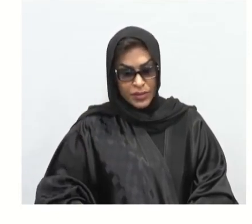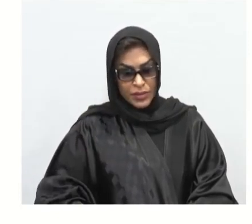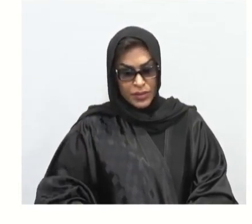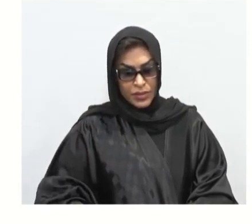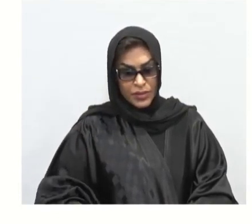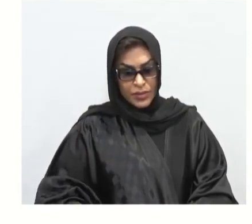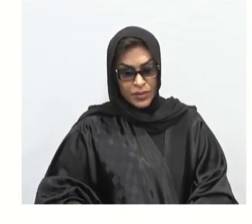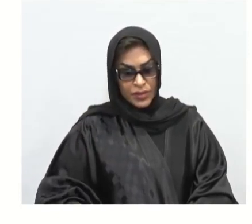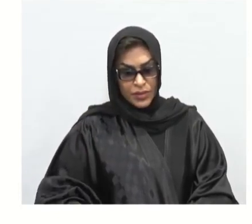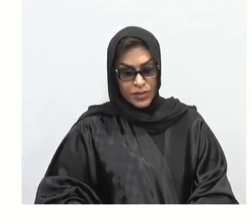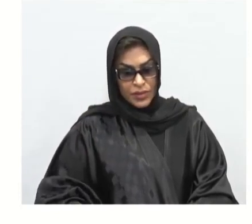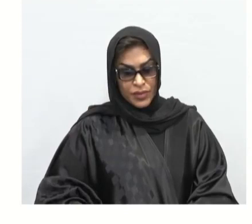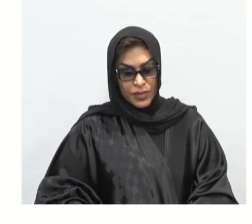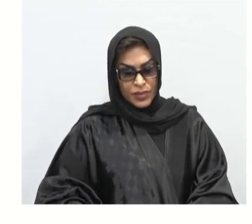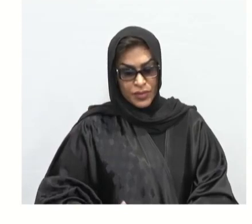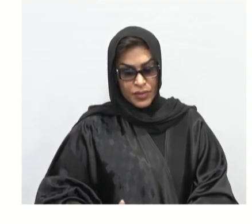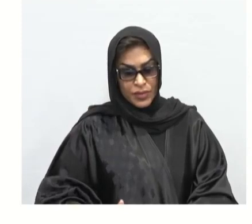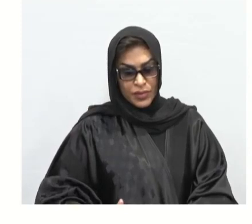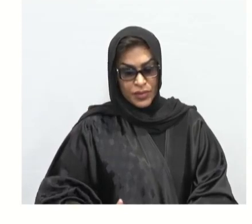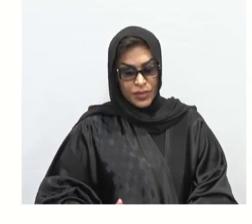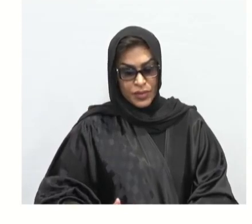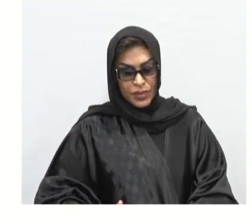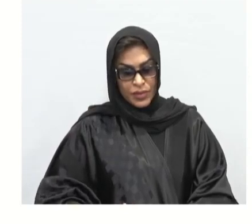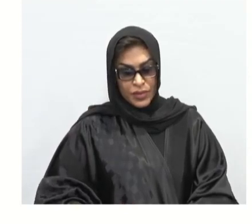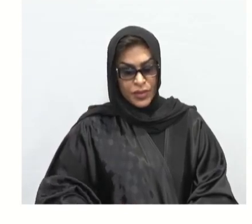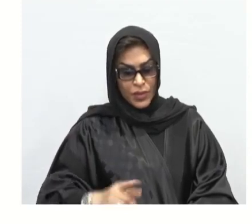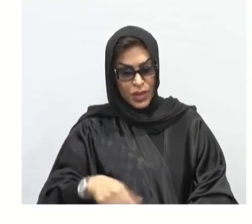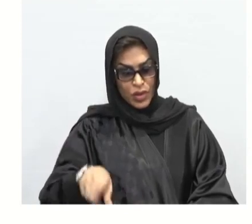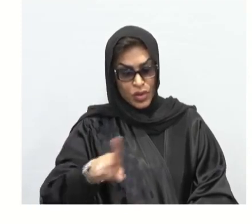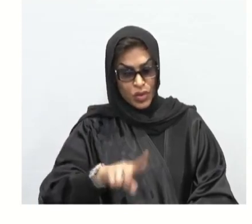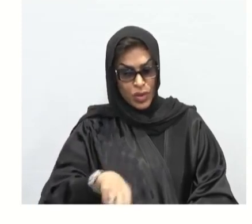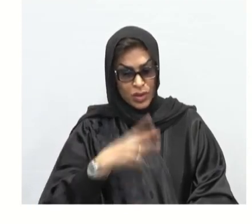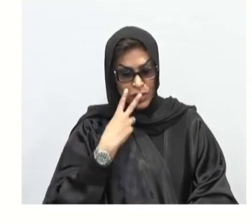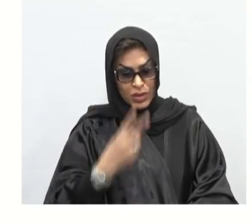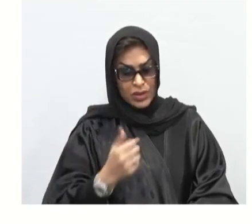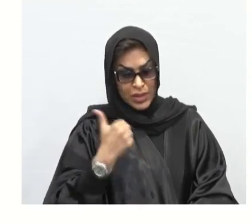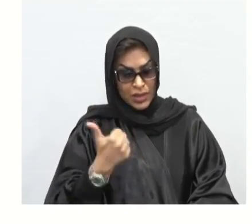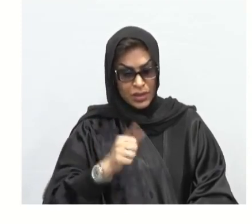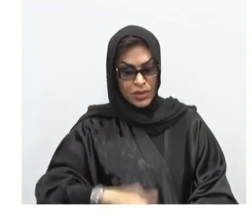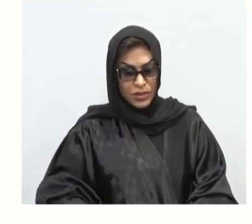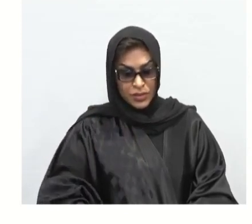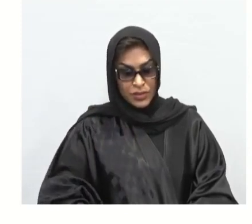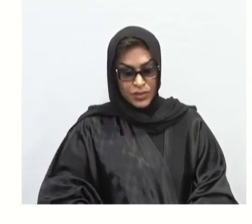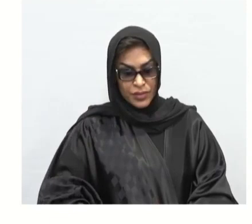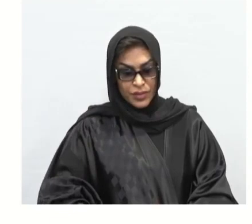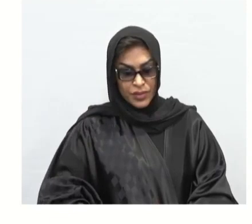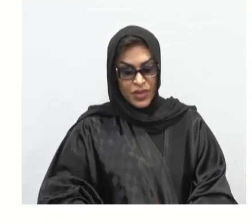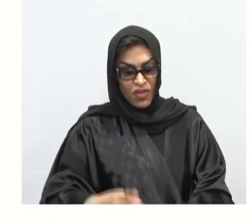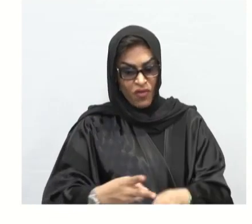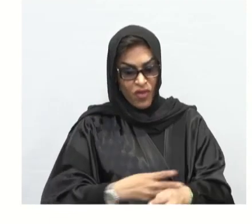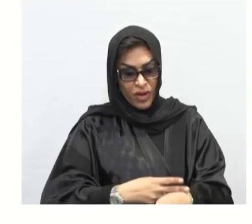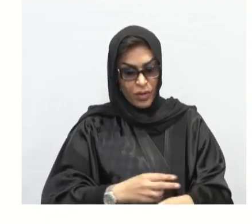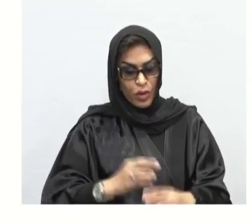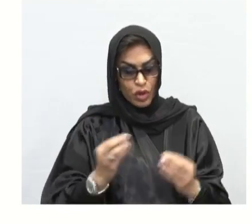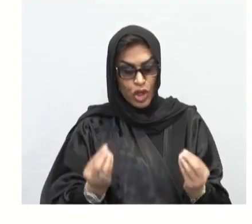ننطلق بعد ذلك طالب وطالبتي للسؤال التالي وهو سؤال السادس فراغ